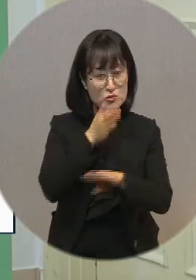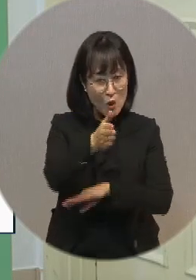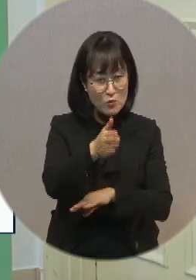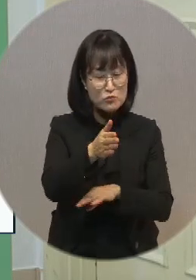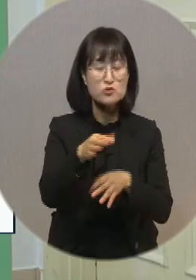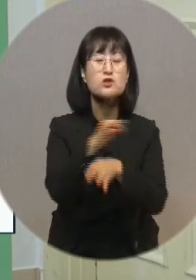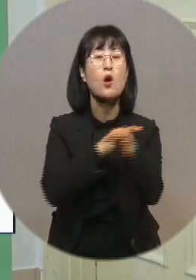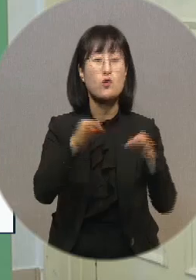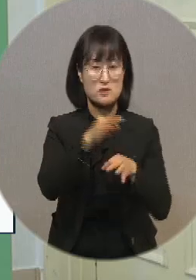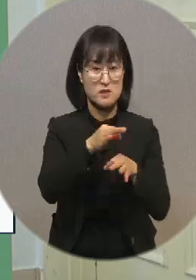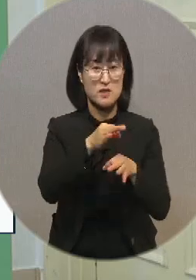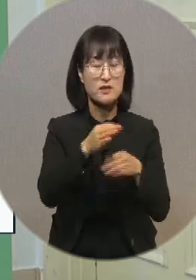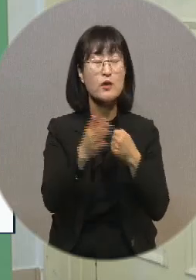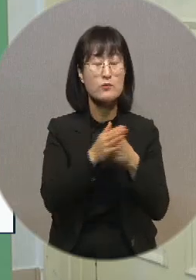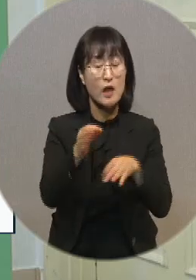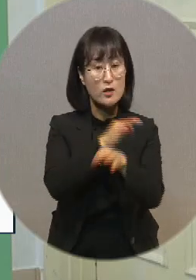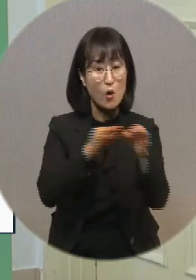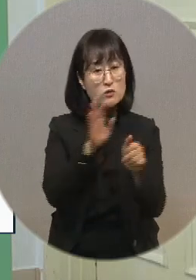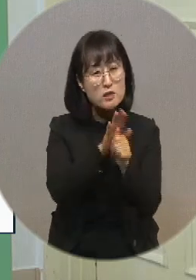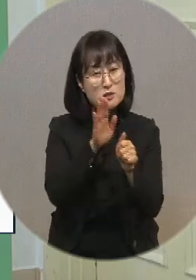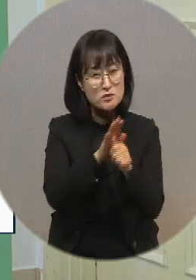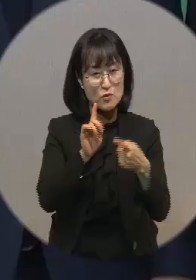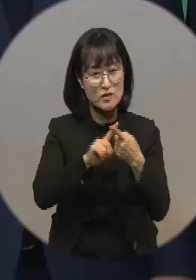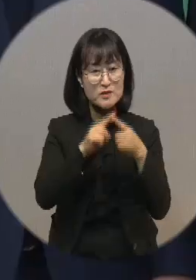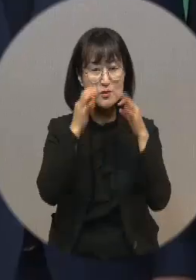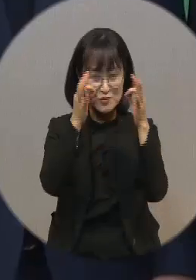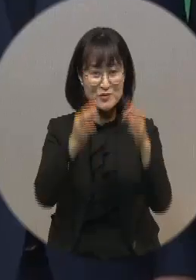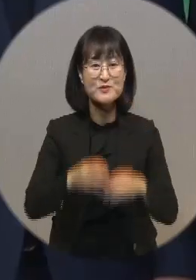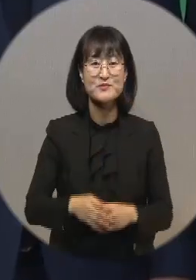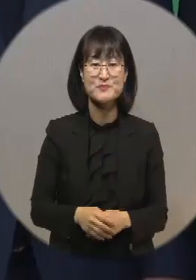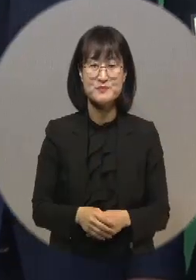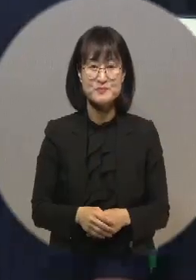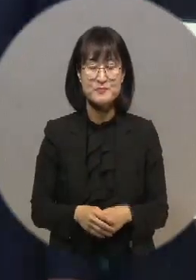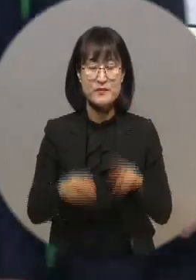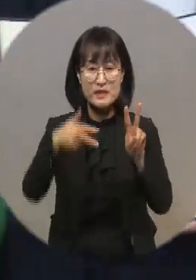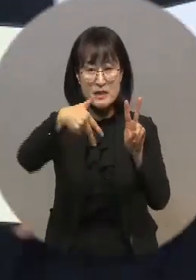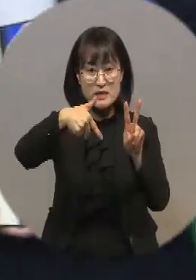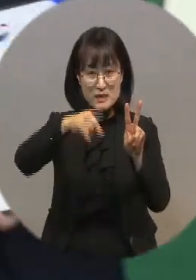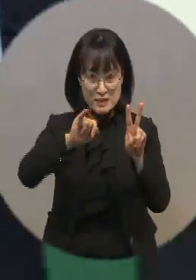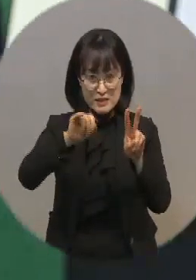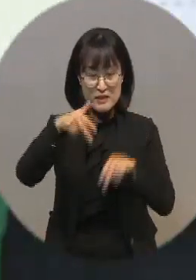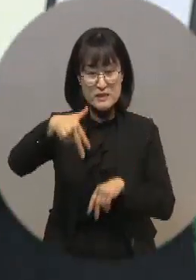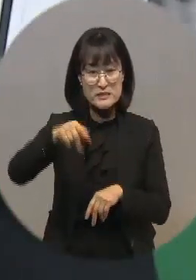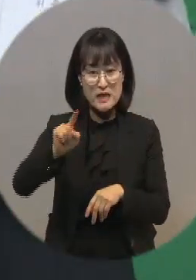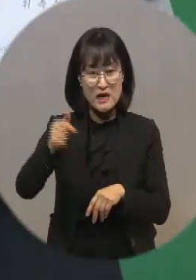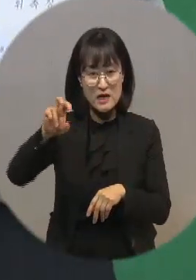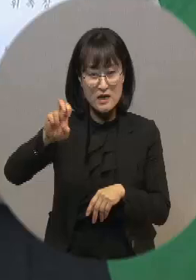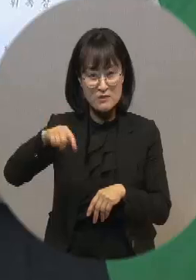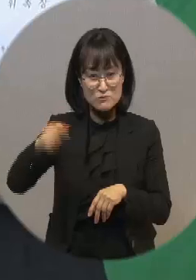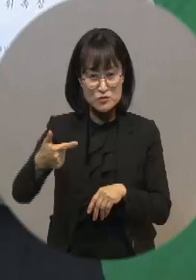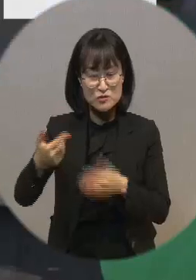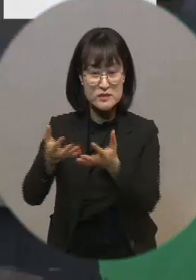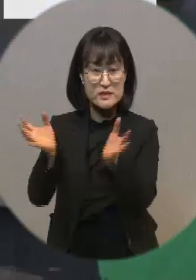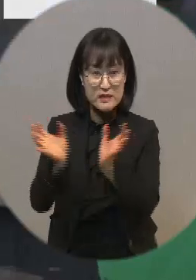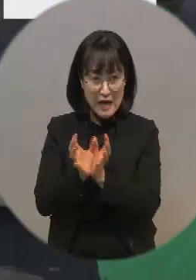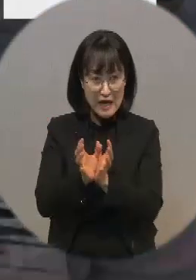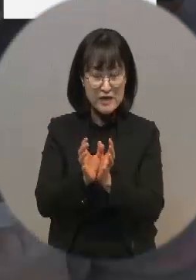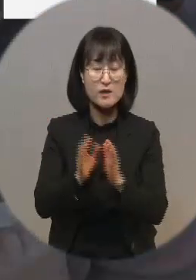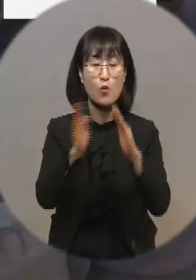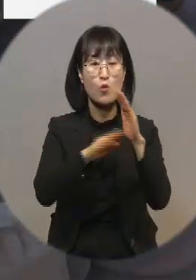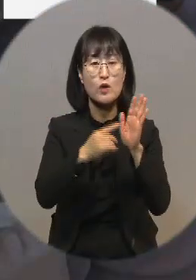대해서 좀 지원에 대해서 노력해보고자 싶습니다. 제2기 자문단은 공개 모집을 통해 서류와 면접 심사를